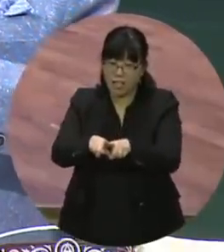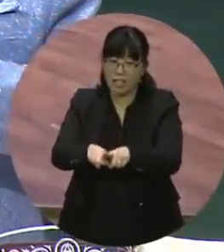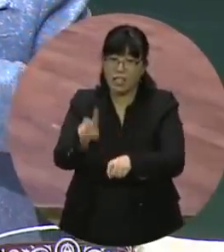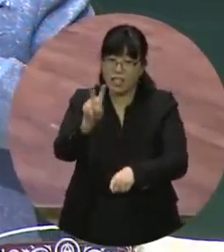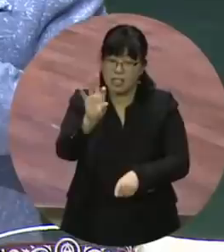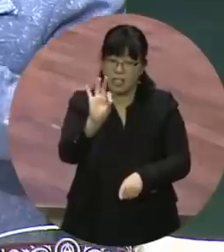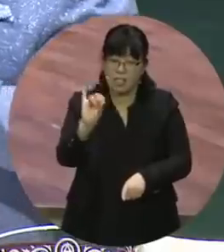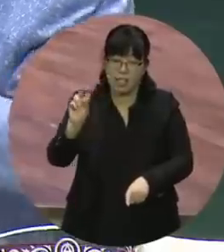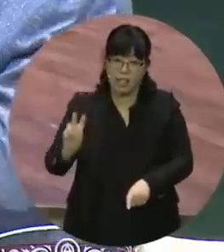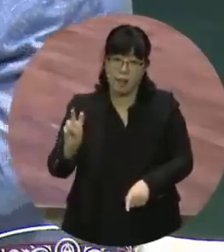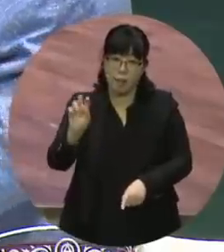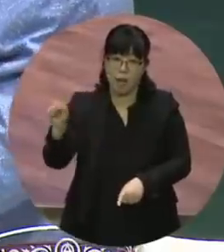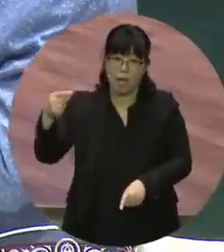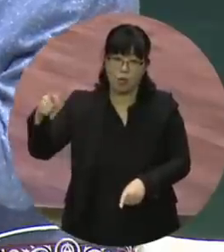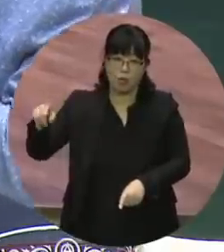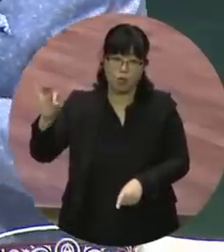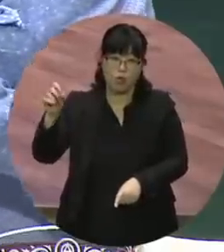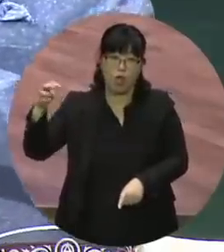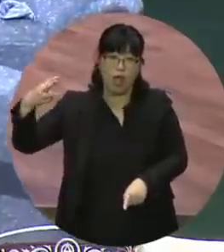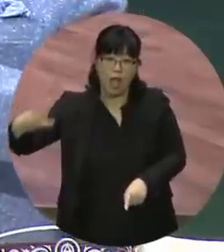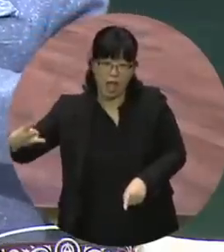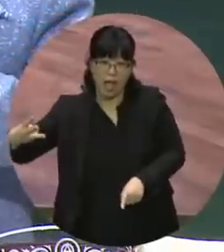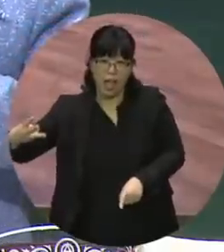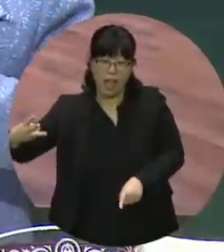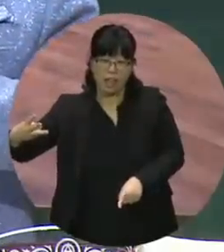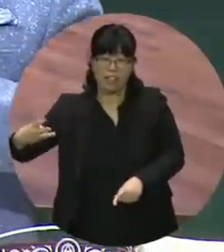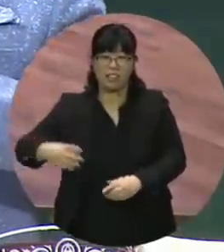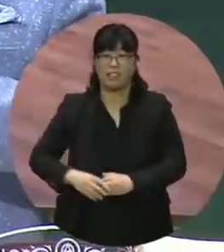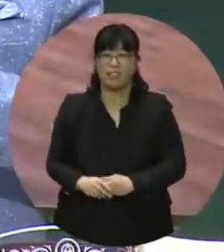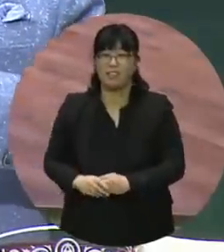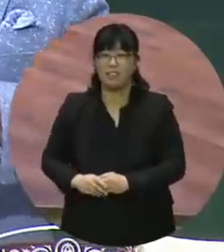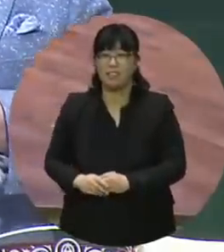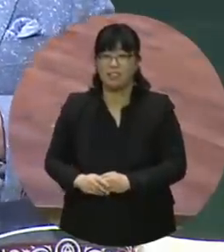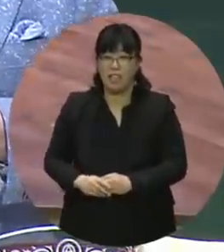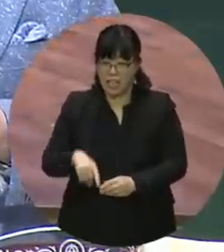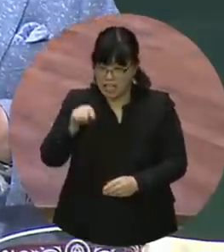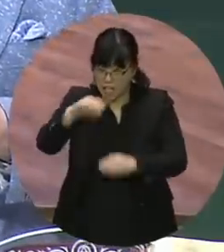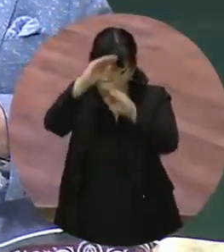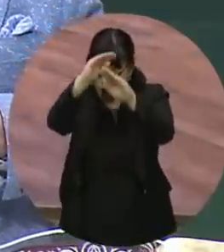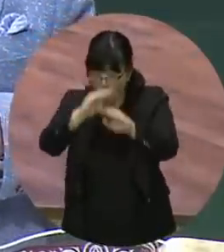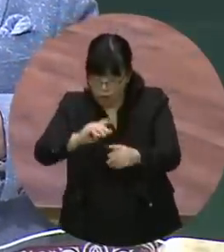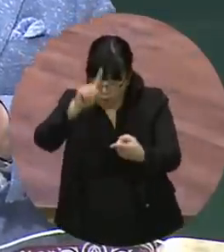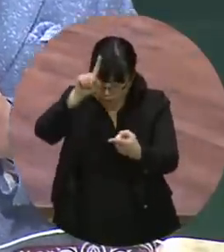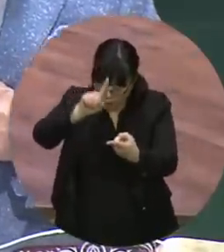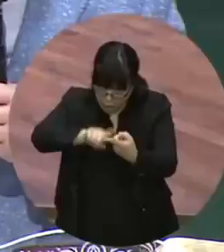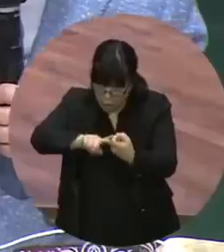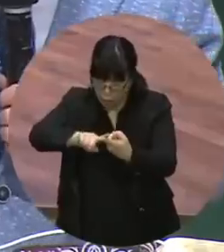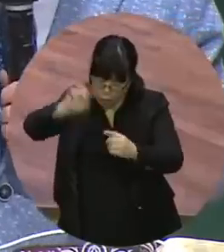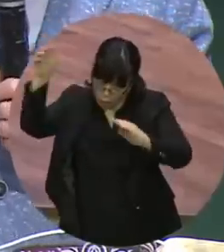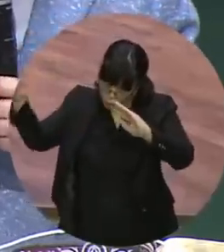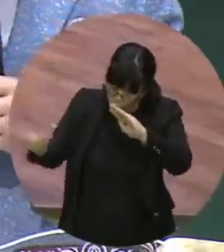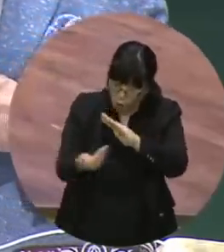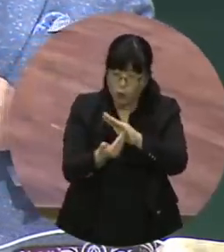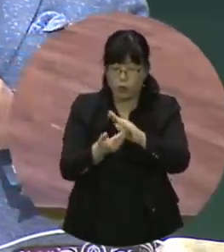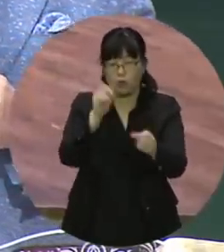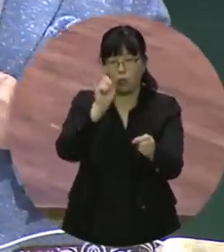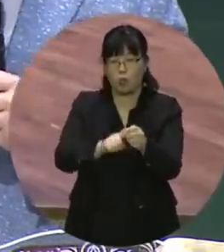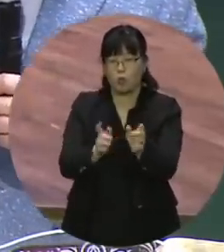위해서 예수님께서 이 언약 성취를 위해서 오셨다 이 말이에요.